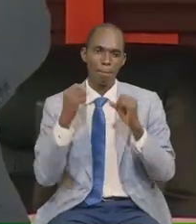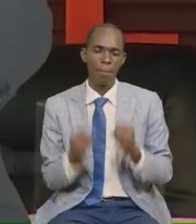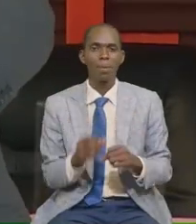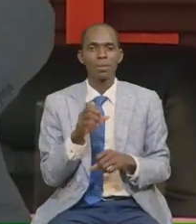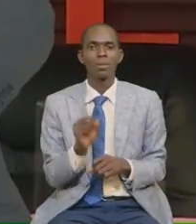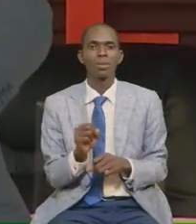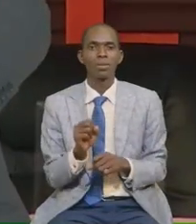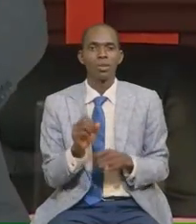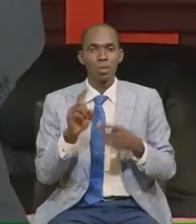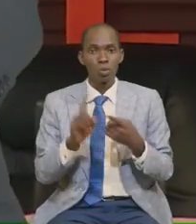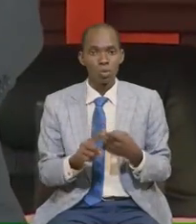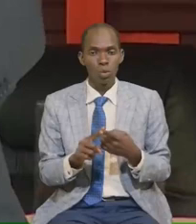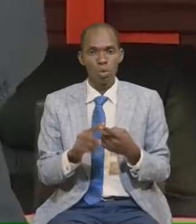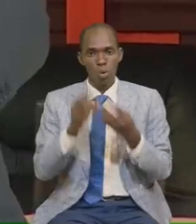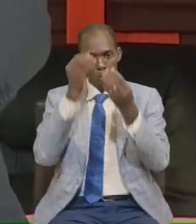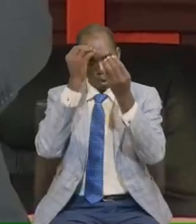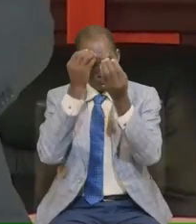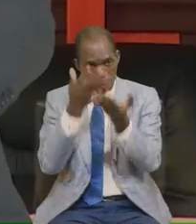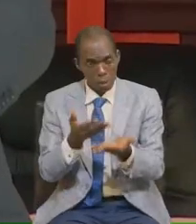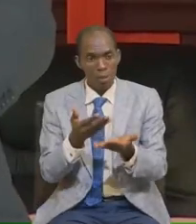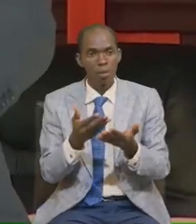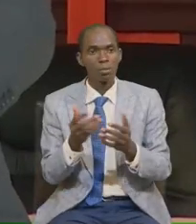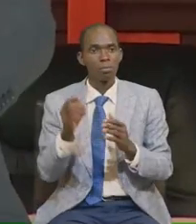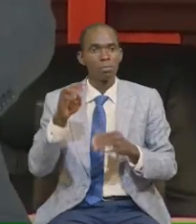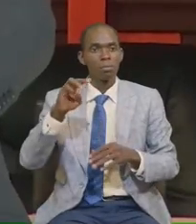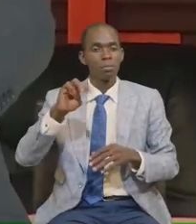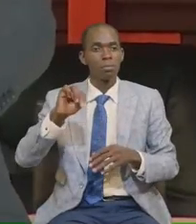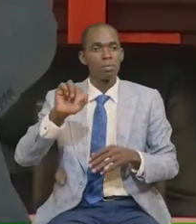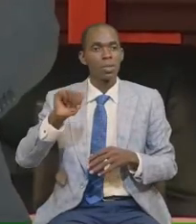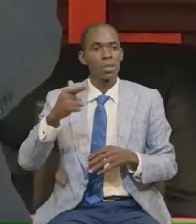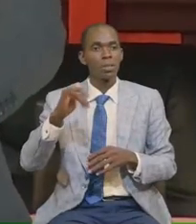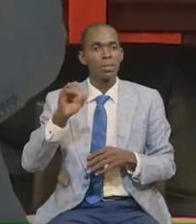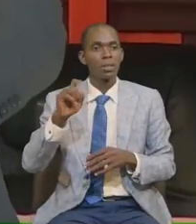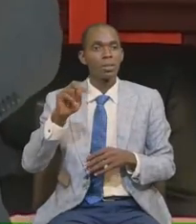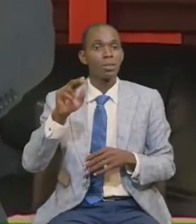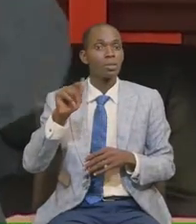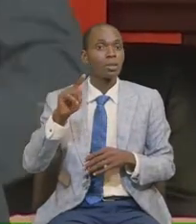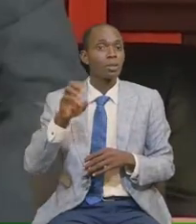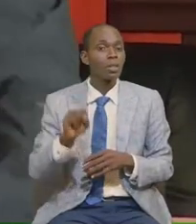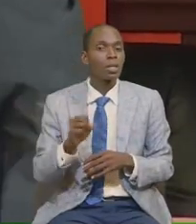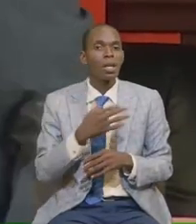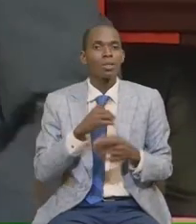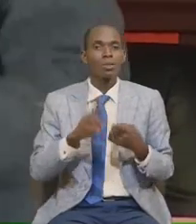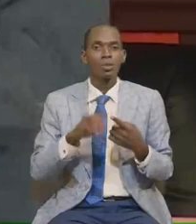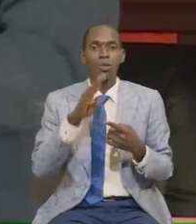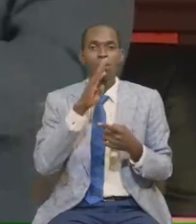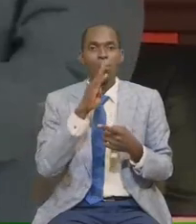d'obéir et d'être prêts à toute bonne œuvre.